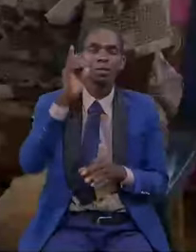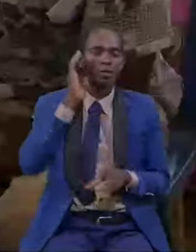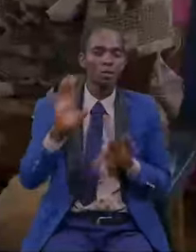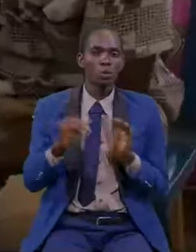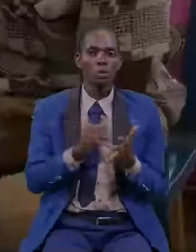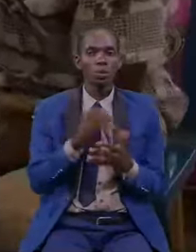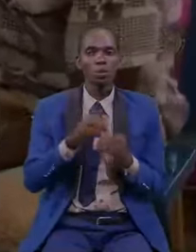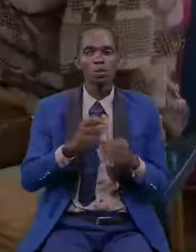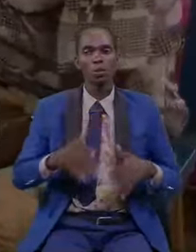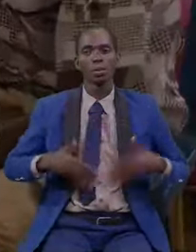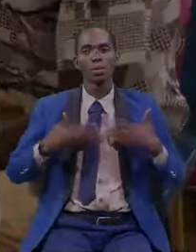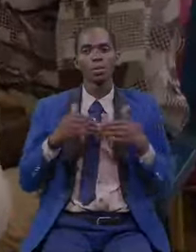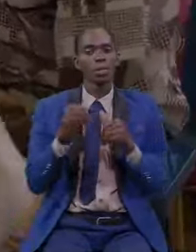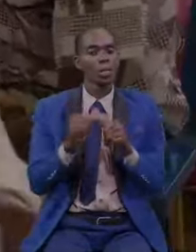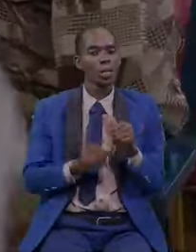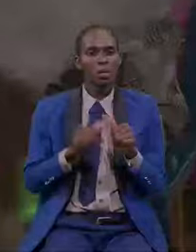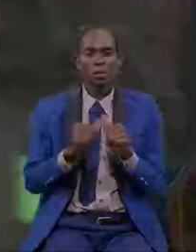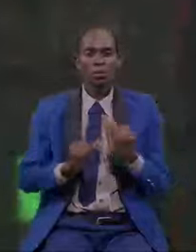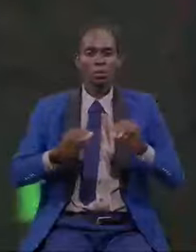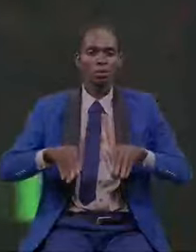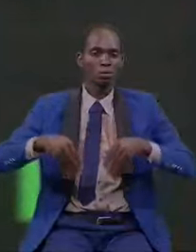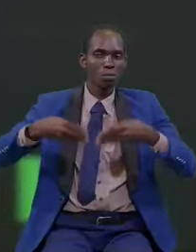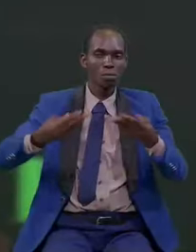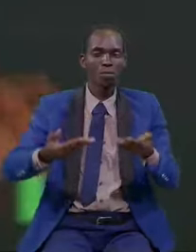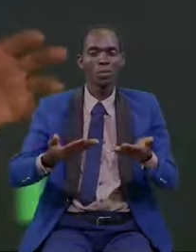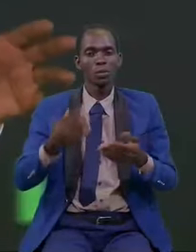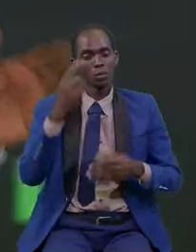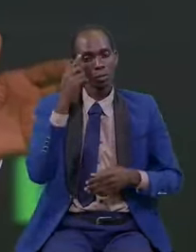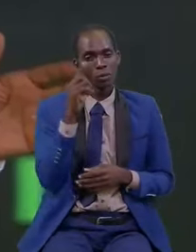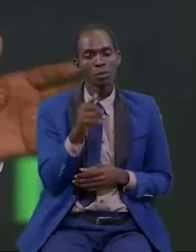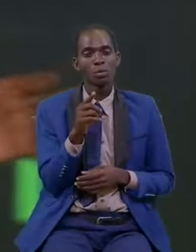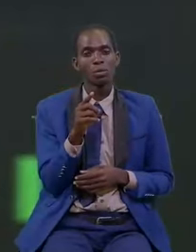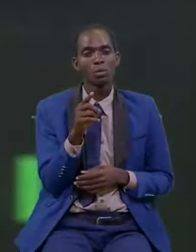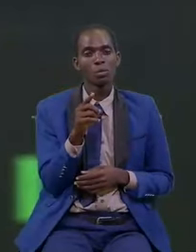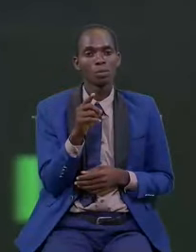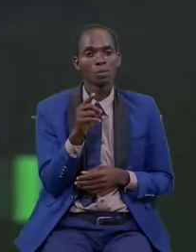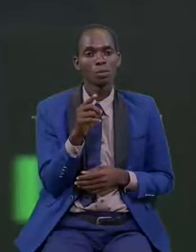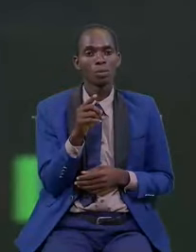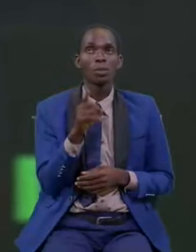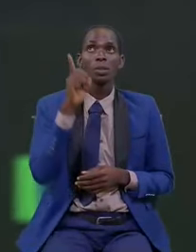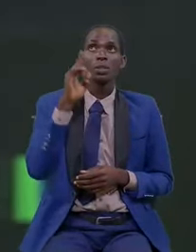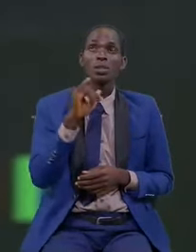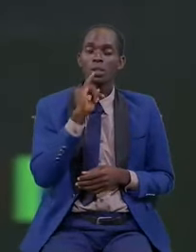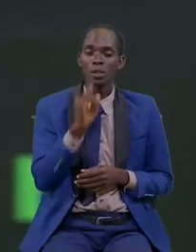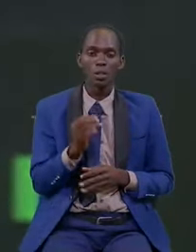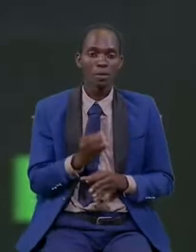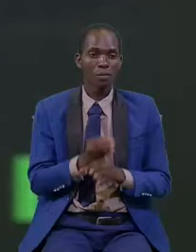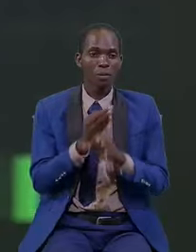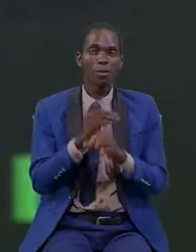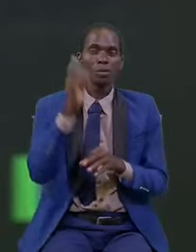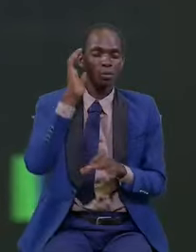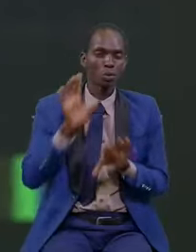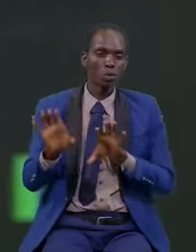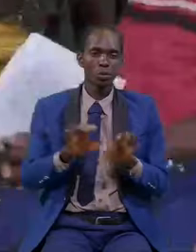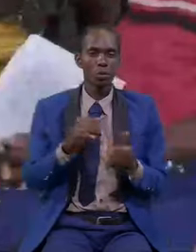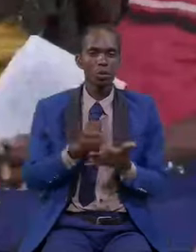dans votre vie. Toutes les provisions qu'il a faites pour vous, il est fidèle et l'accomplira dans votre